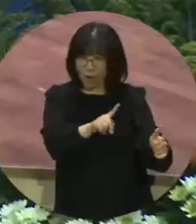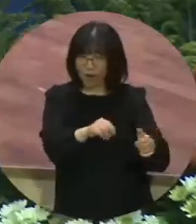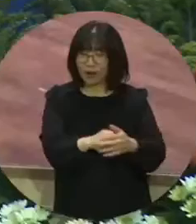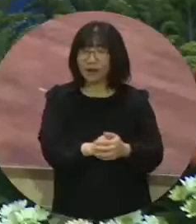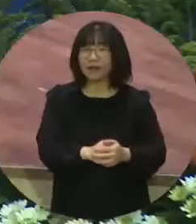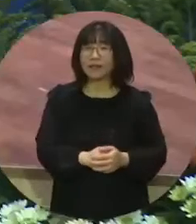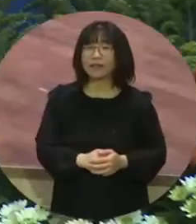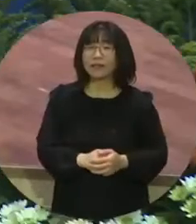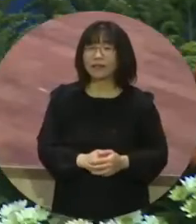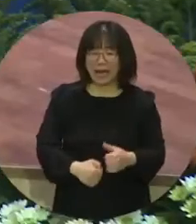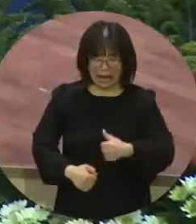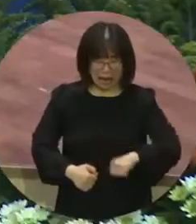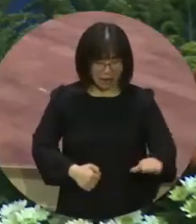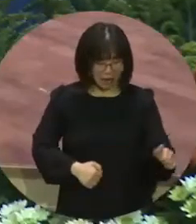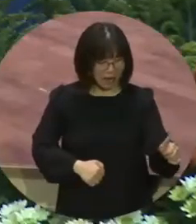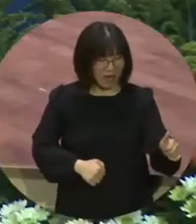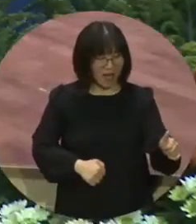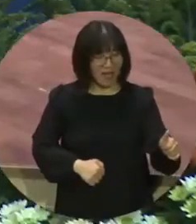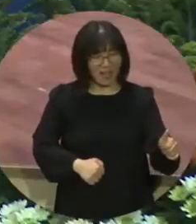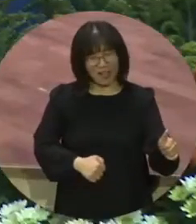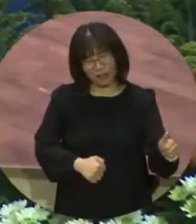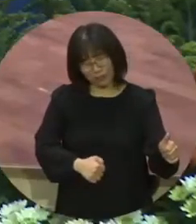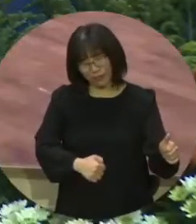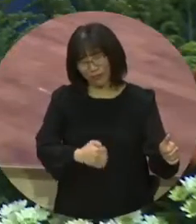했어요? 비지기.